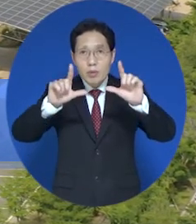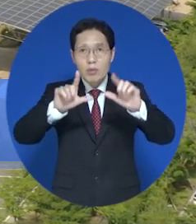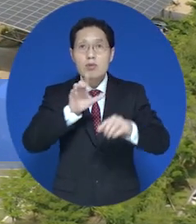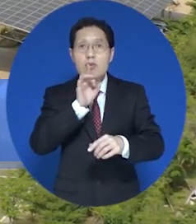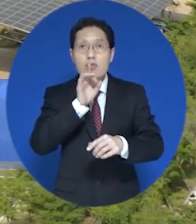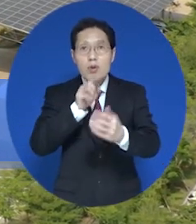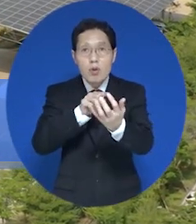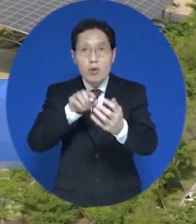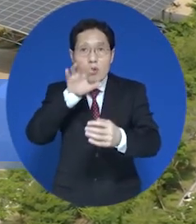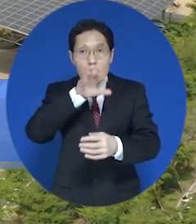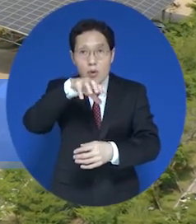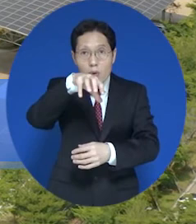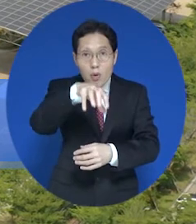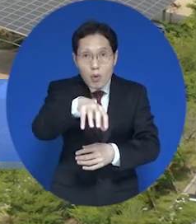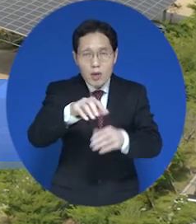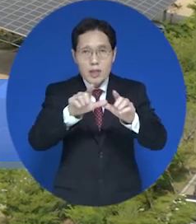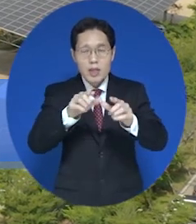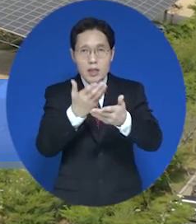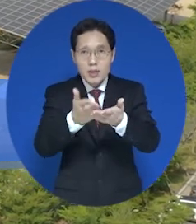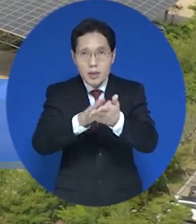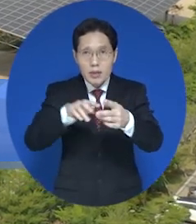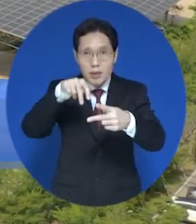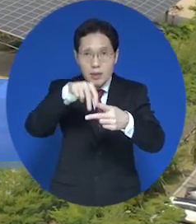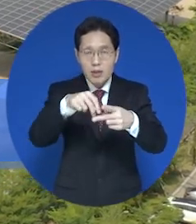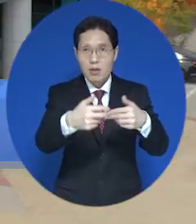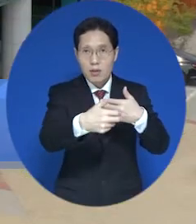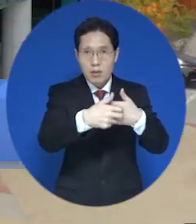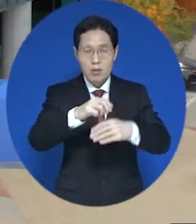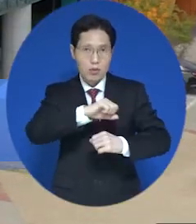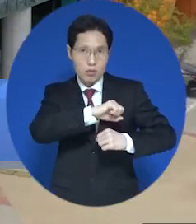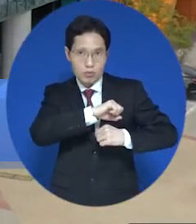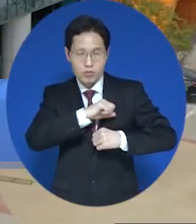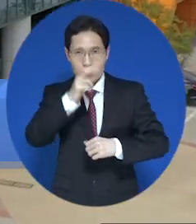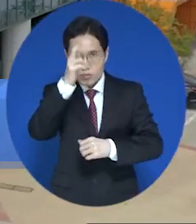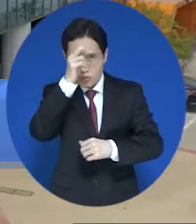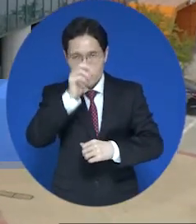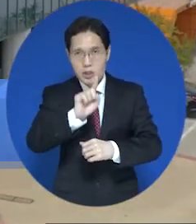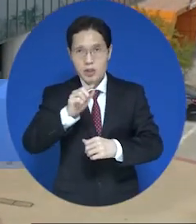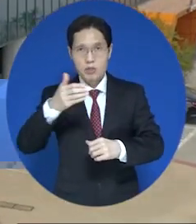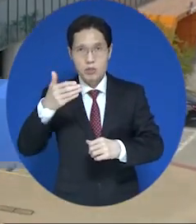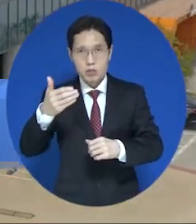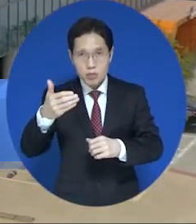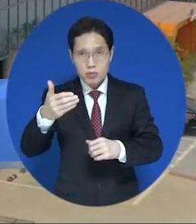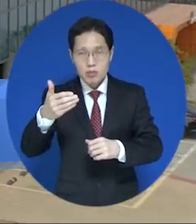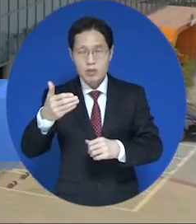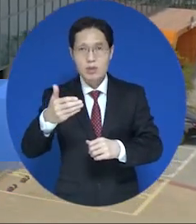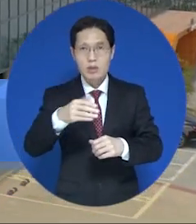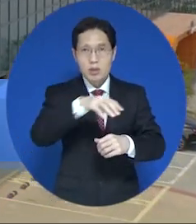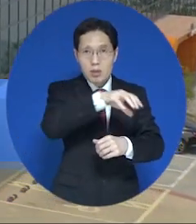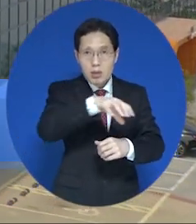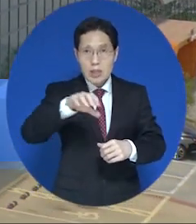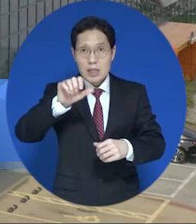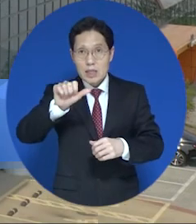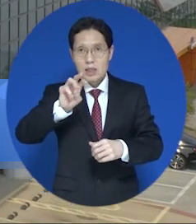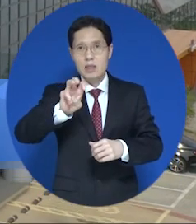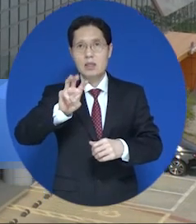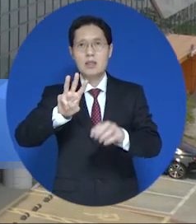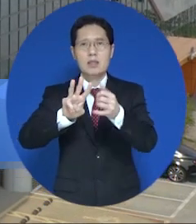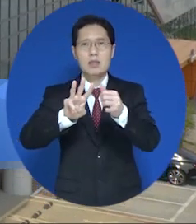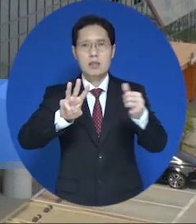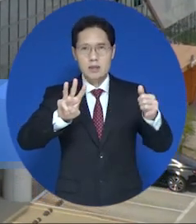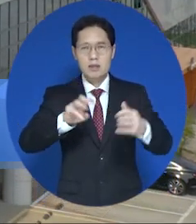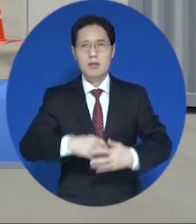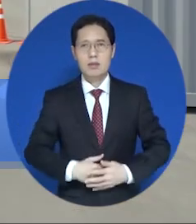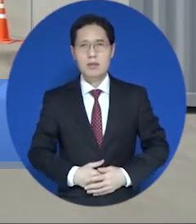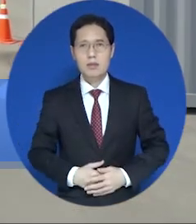동구중앙교육연수원에 들어선 생활치료센터는 의료진과 군병력, 경찰, 소방인력 등 5개 반 33명으로